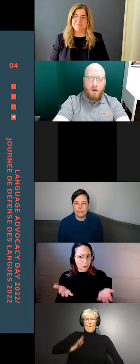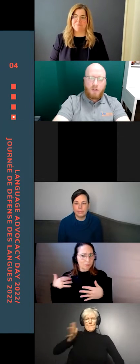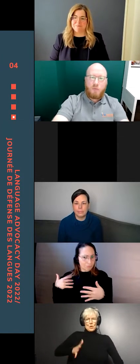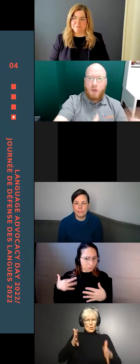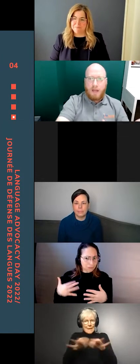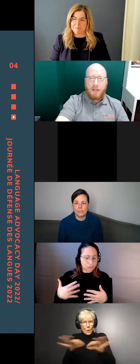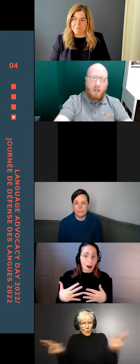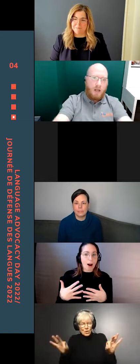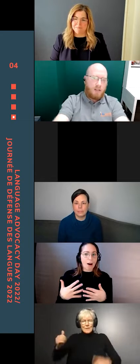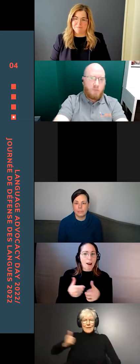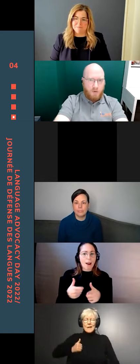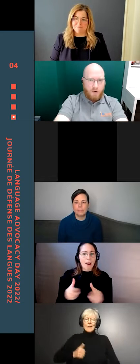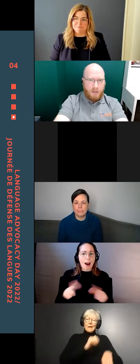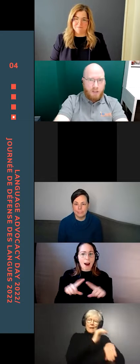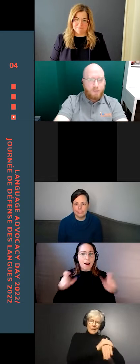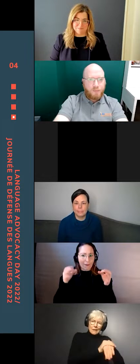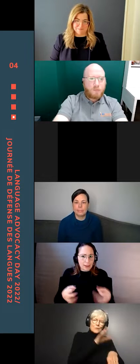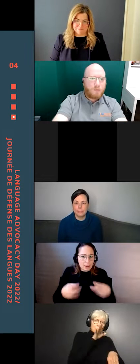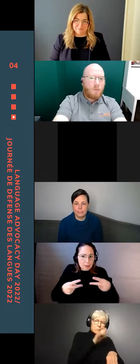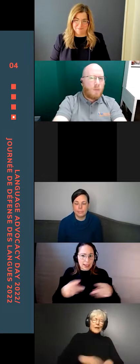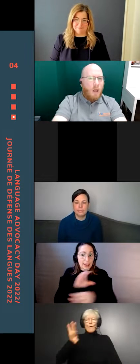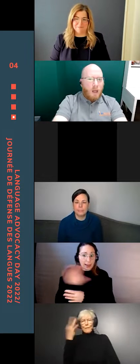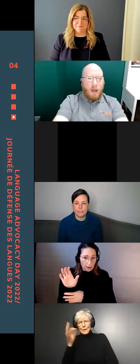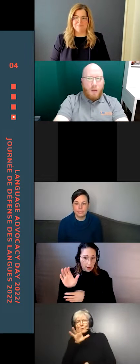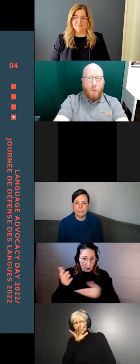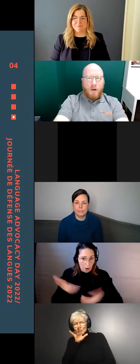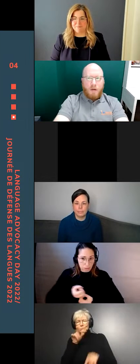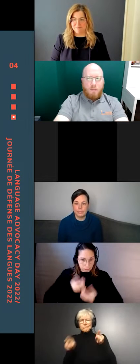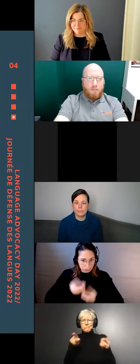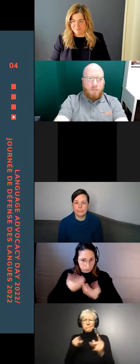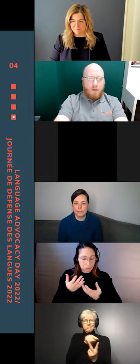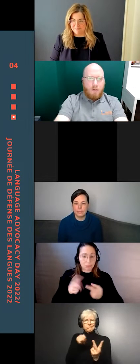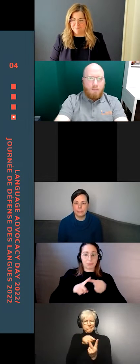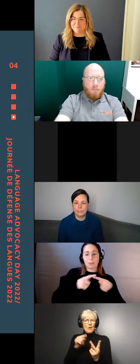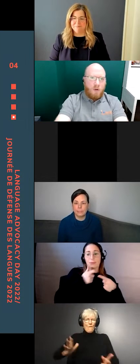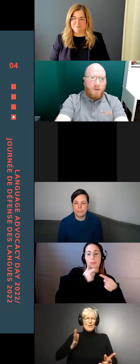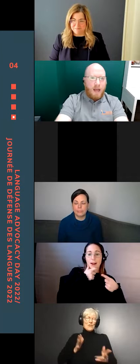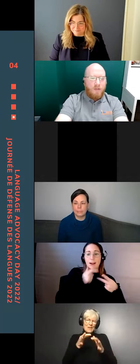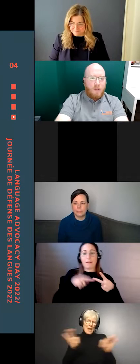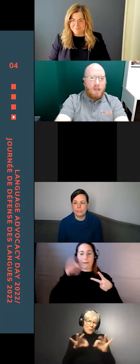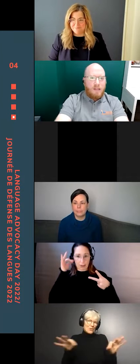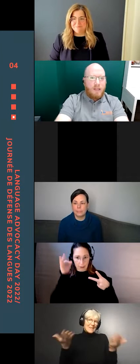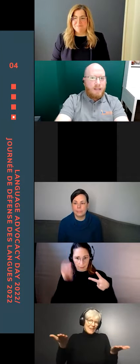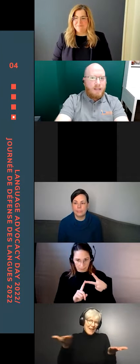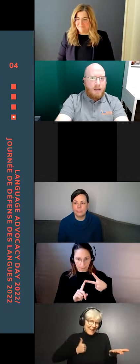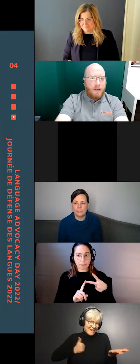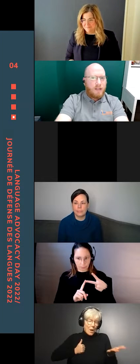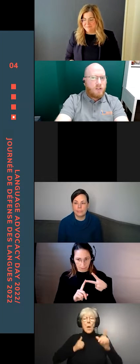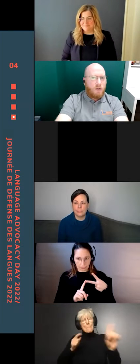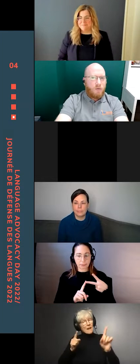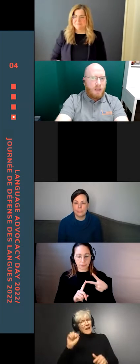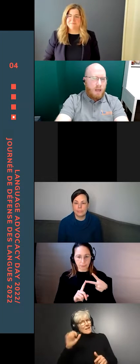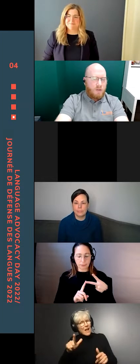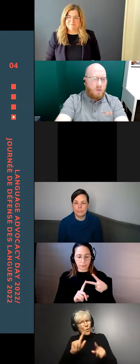dans plusieurs panneaux aujourd'hui que les langues officielles du Canada qui sont parlées, l'anglais et le